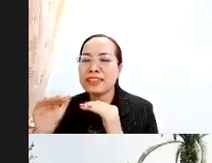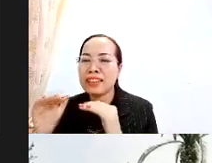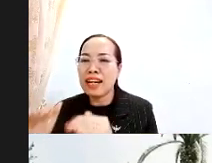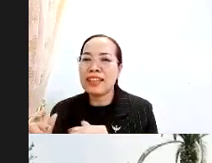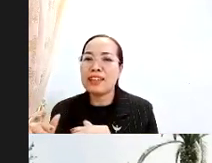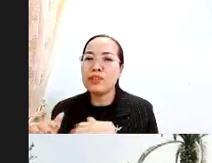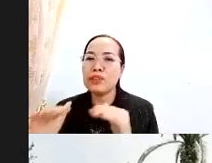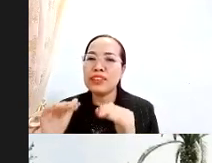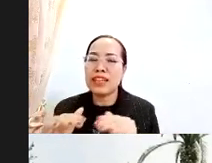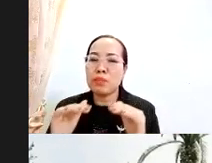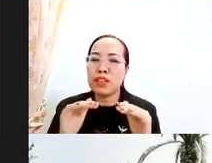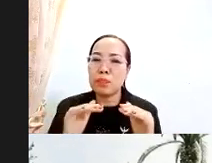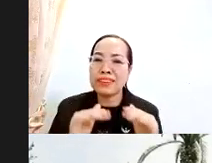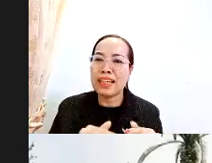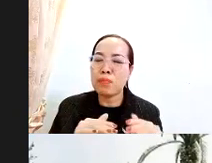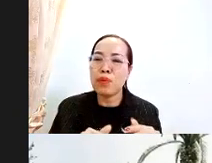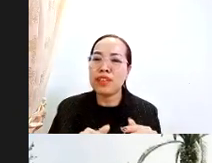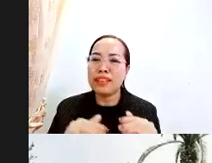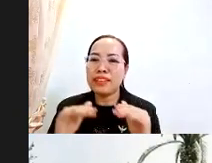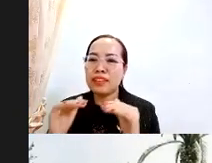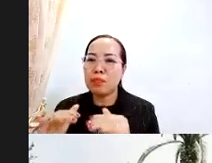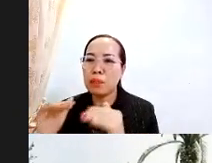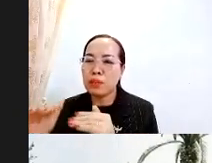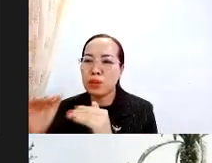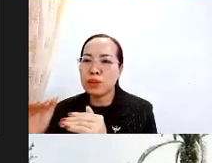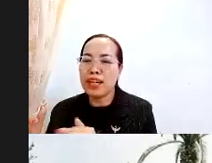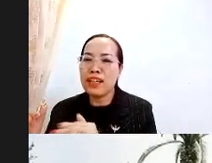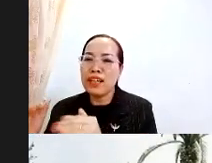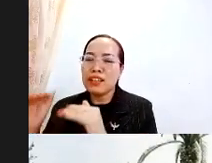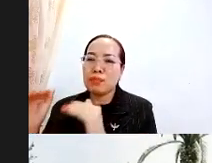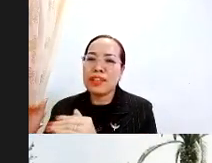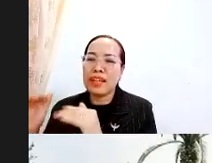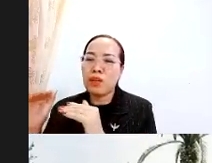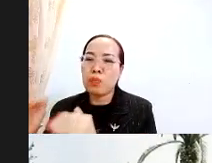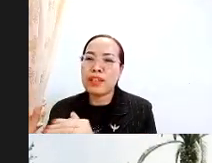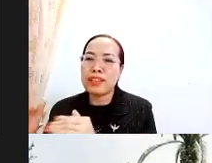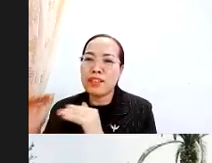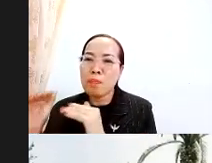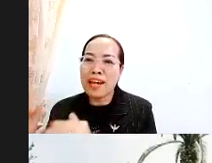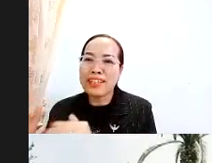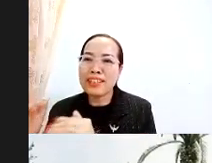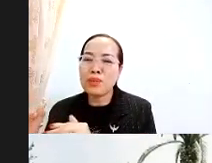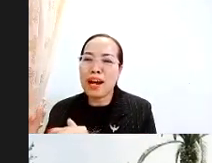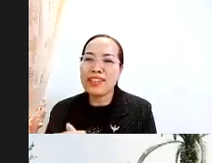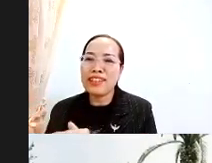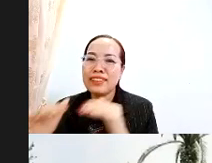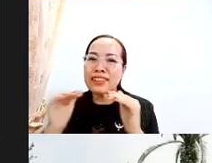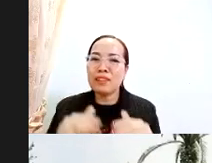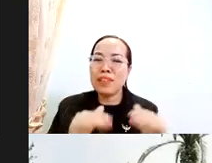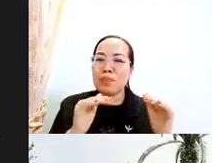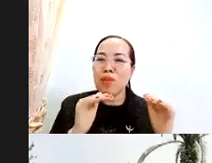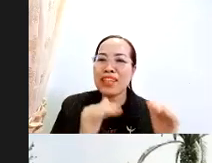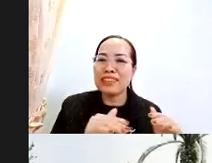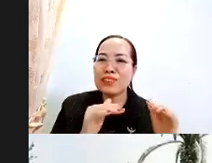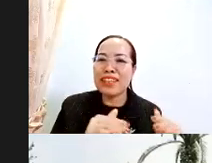đã xa sẽ khá sẽ là nó cứ chỉ cần một thi bị xe mùi đại dương tầm mơ phiếp chốc chây sở máy ca COVID đại dương bay kia dù hai dương